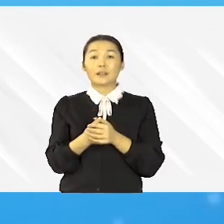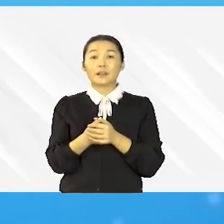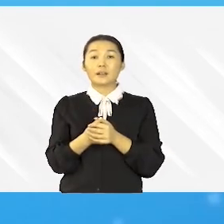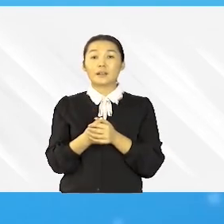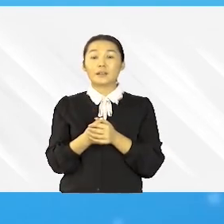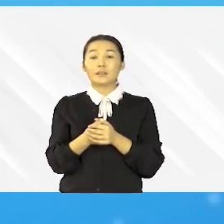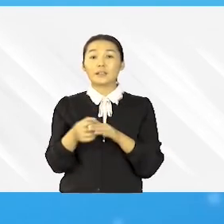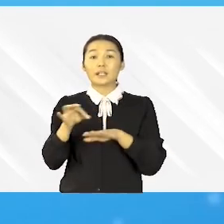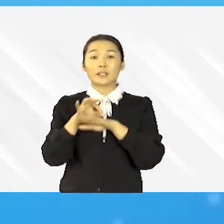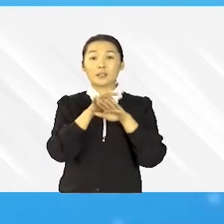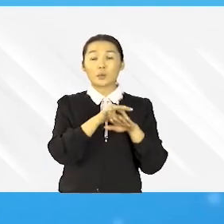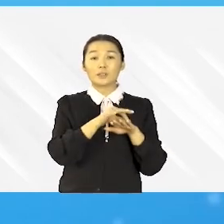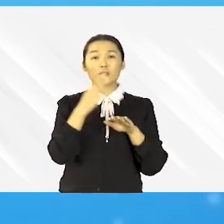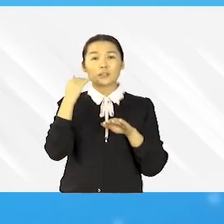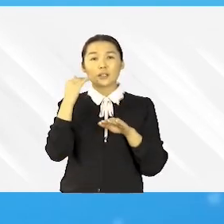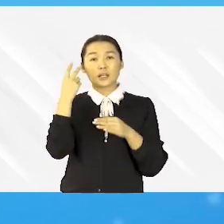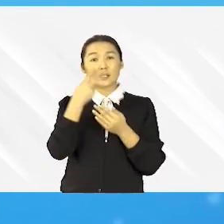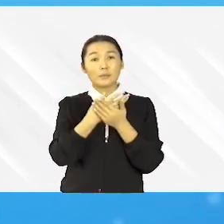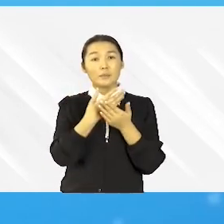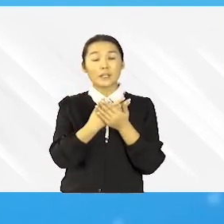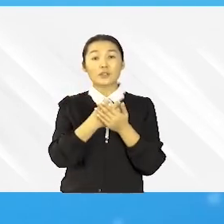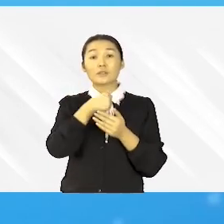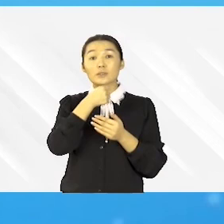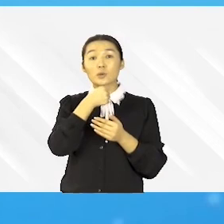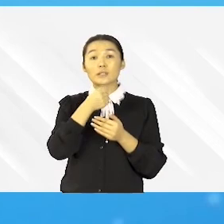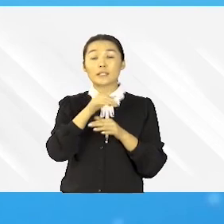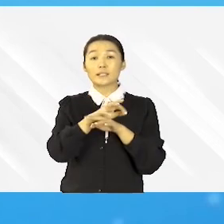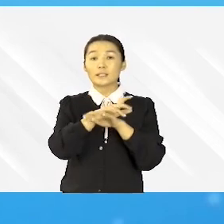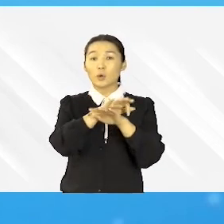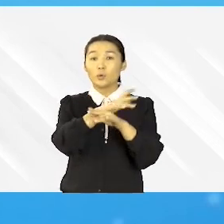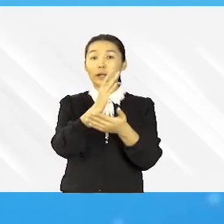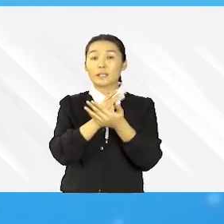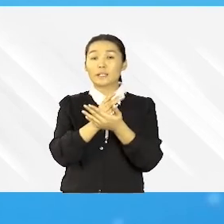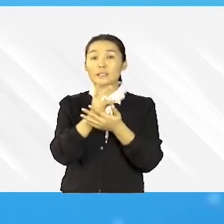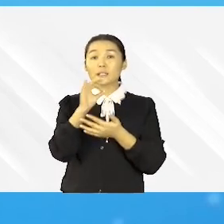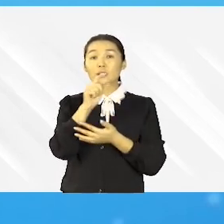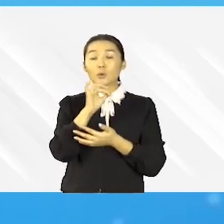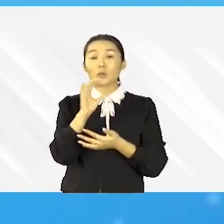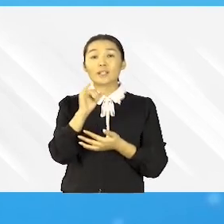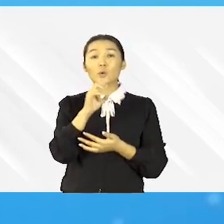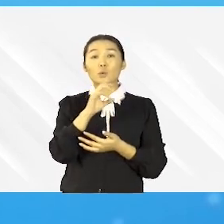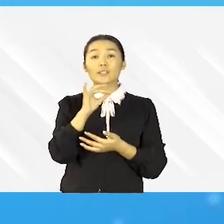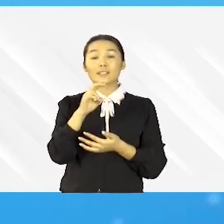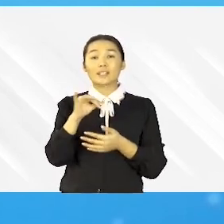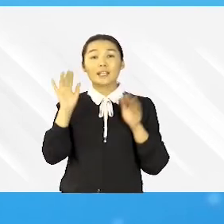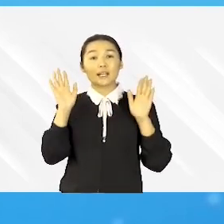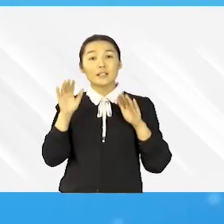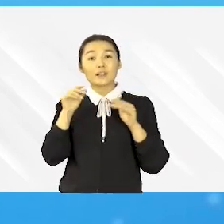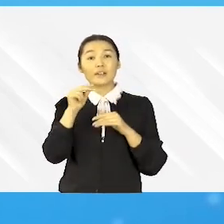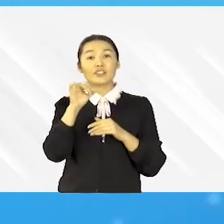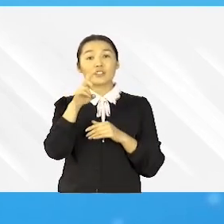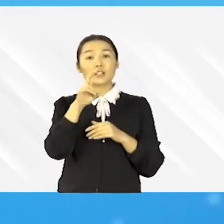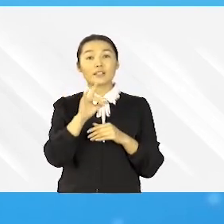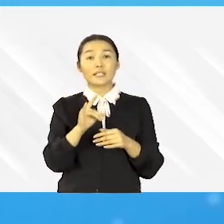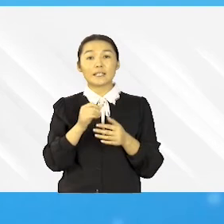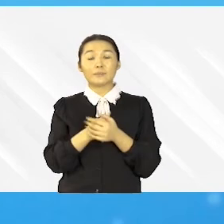взрослое насекомое признаки. Тут можно различать ноги, усики, крыловые чехлы. Личинки перед окукливанием очень